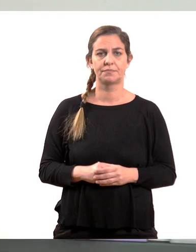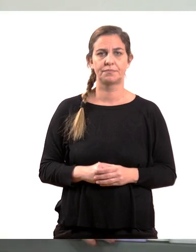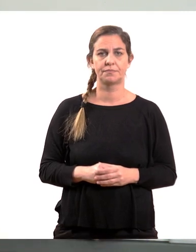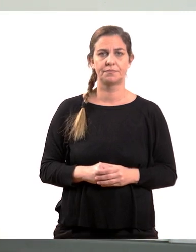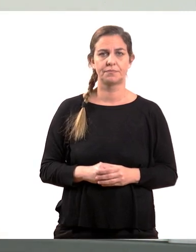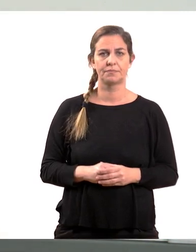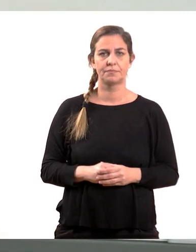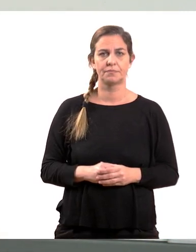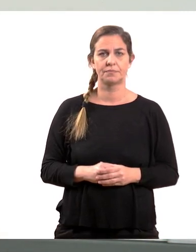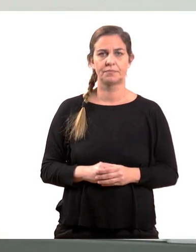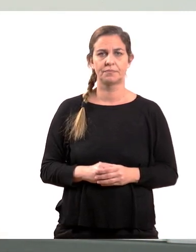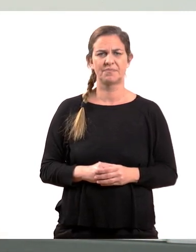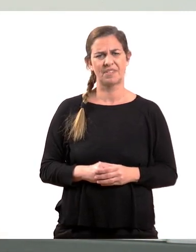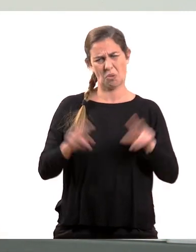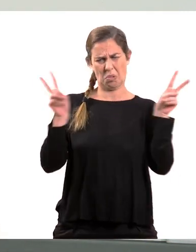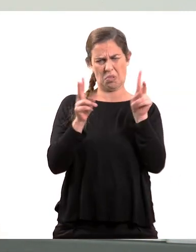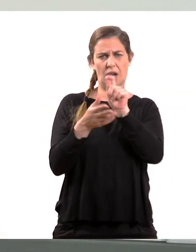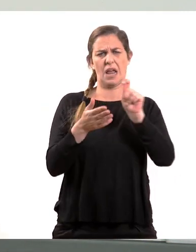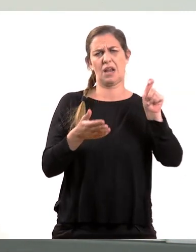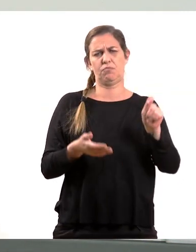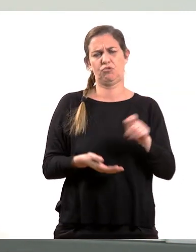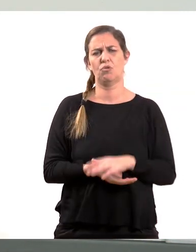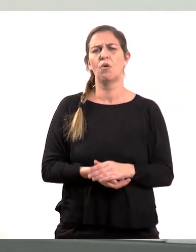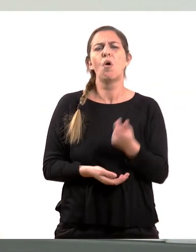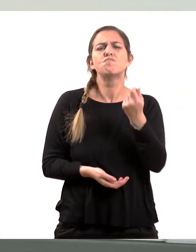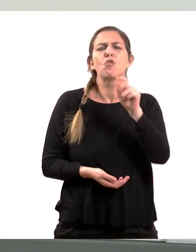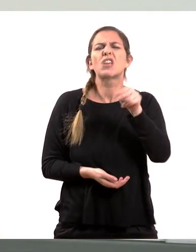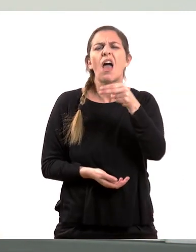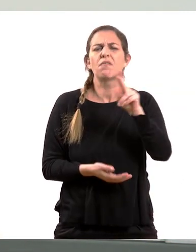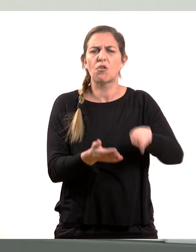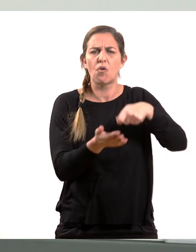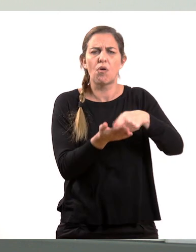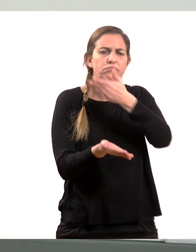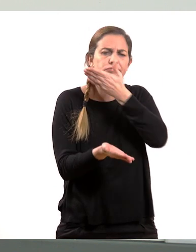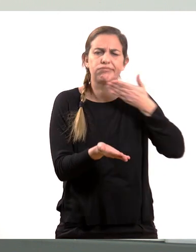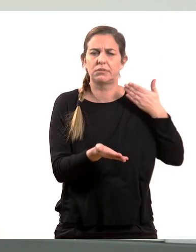Μάλλον το γράψω και πιο σύντομα. Πόσα ευρώ έδωσε συνολικά?